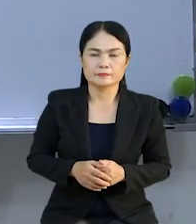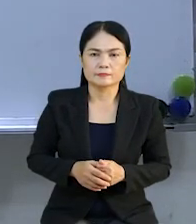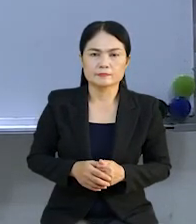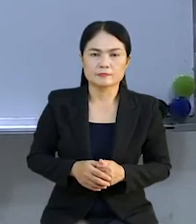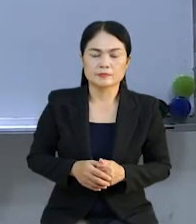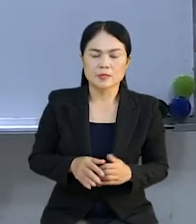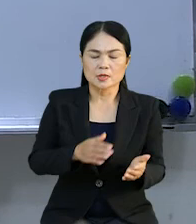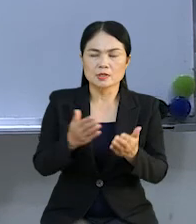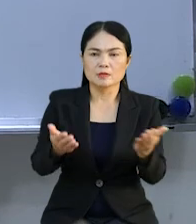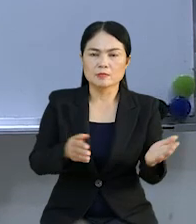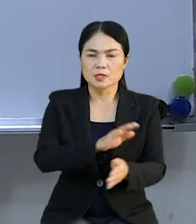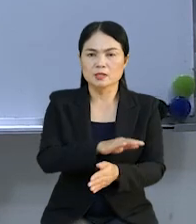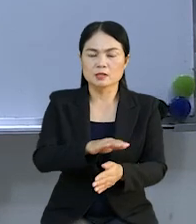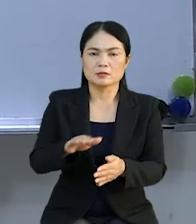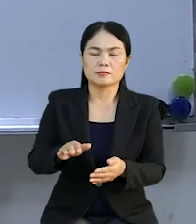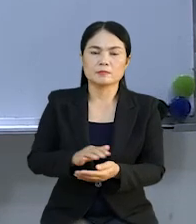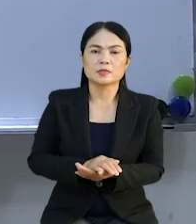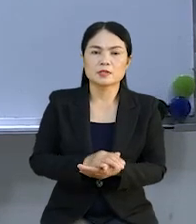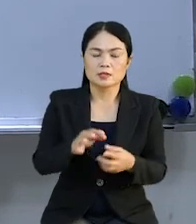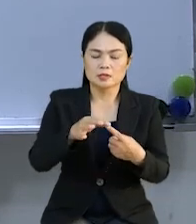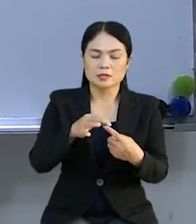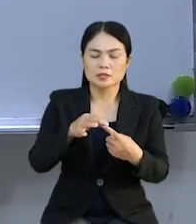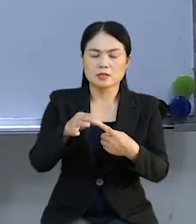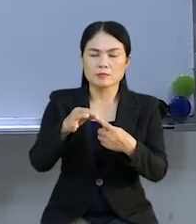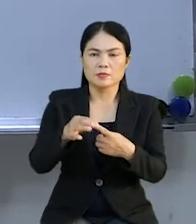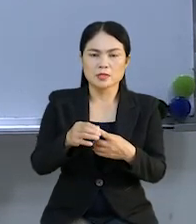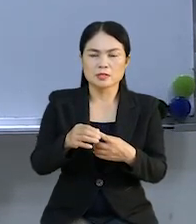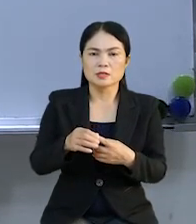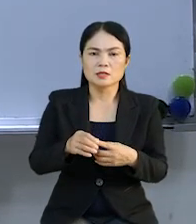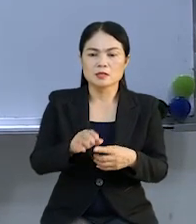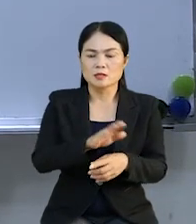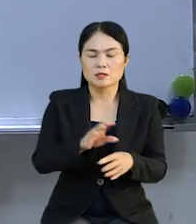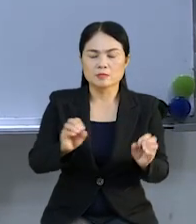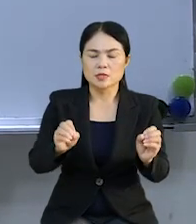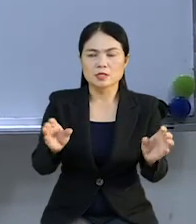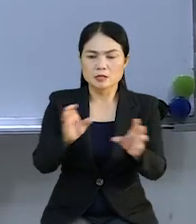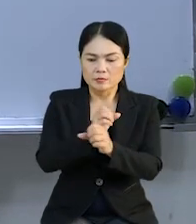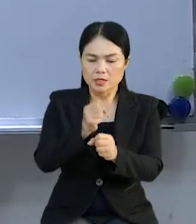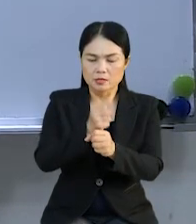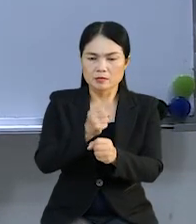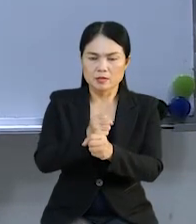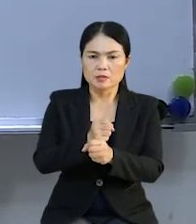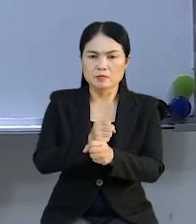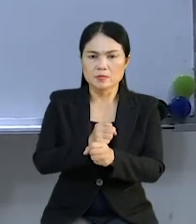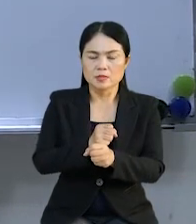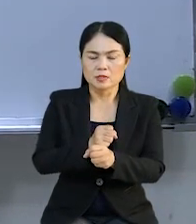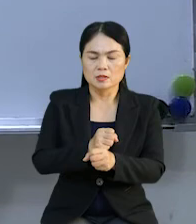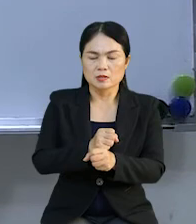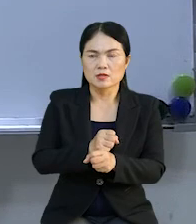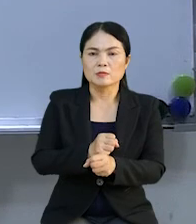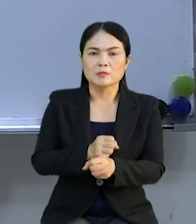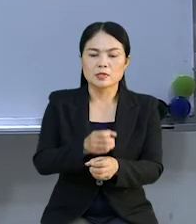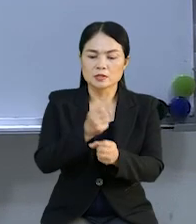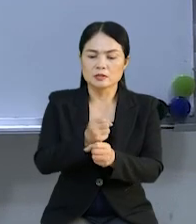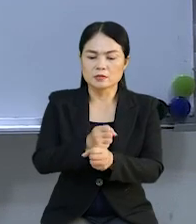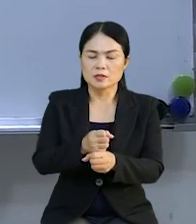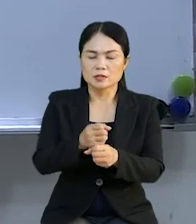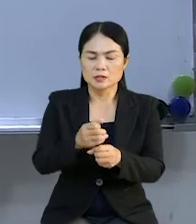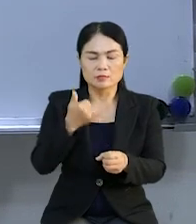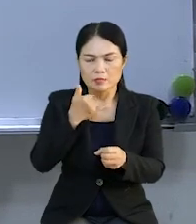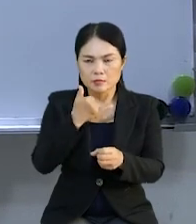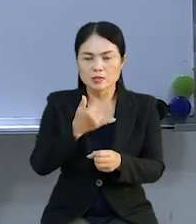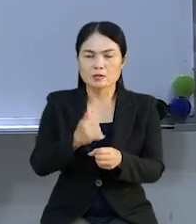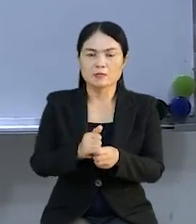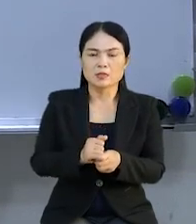บานจังไม่ให้ก้นบานพิเศษก้นดัดบานเทวนะก้นนะบักสันติก้นดัดบานเทวหรือก้นดัดเทวมันเติมมีนกับหอชโก้ก้นไอ้กายสำร